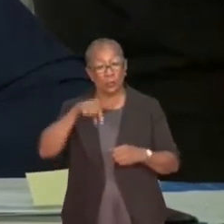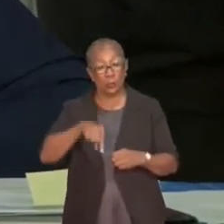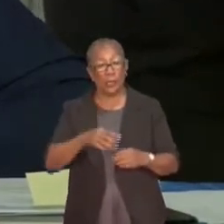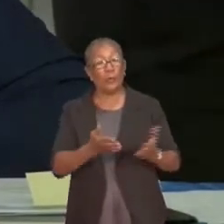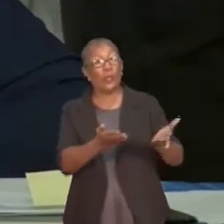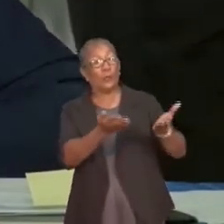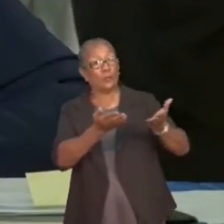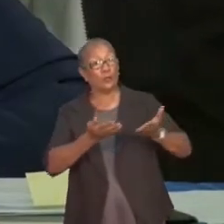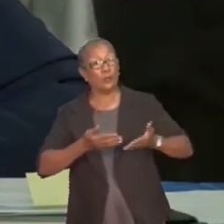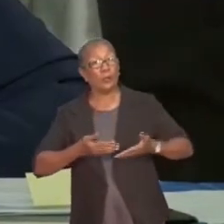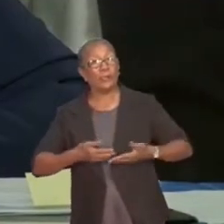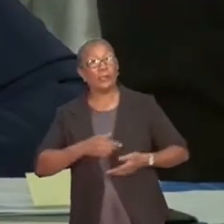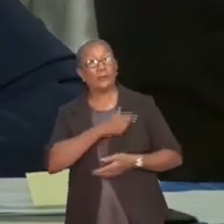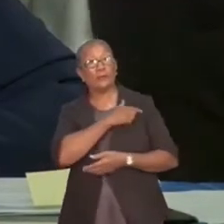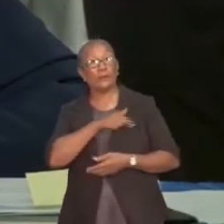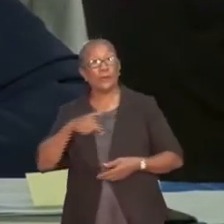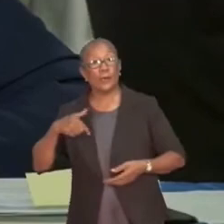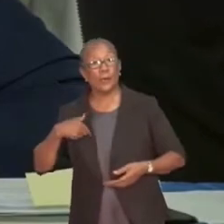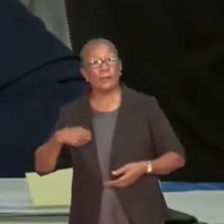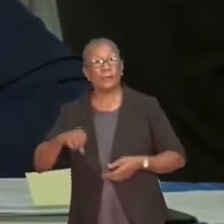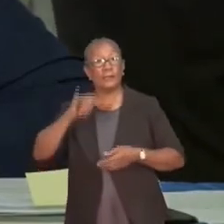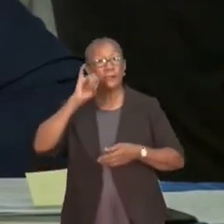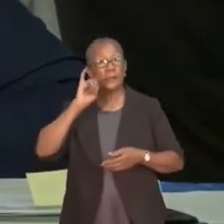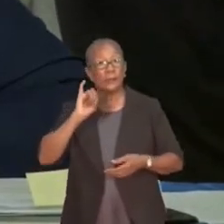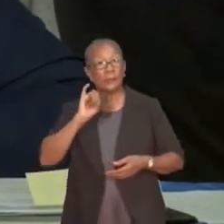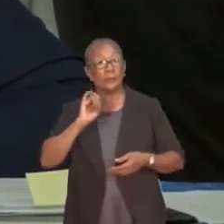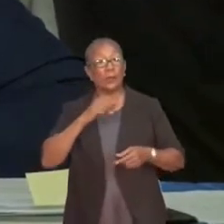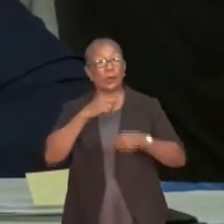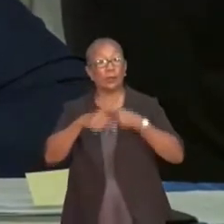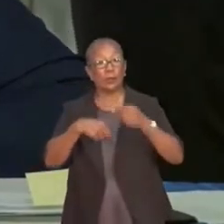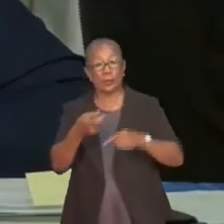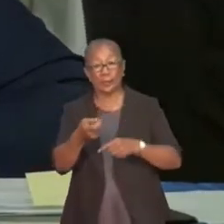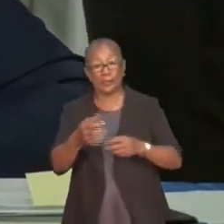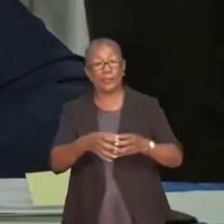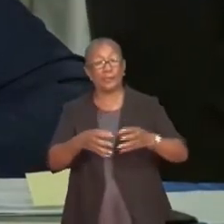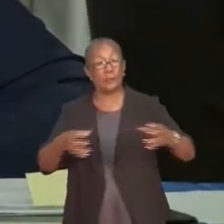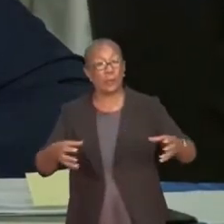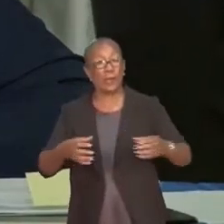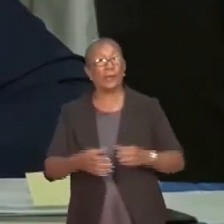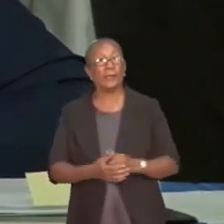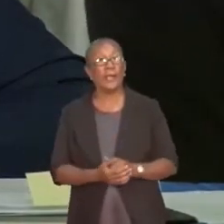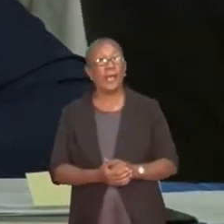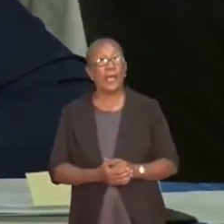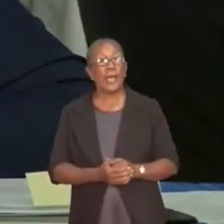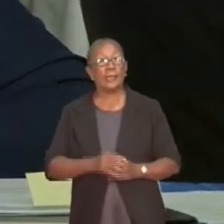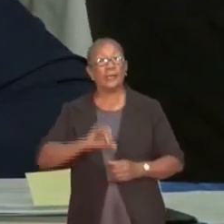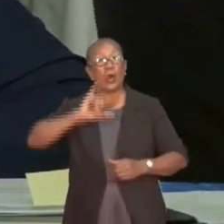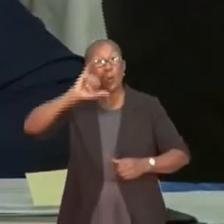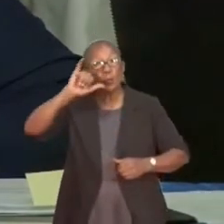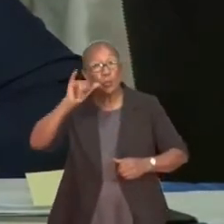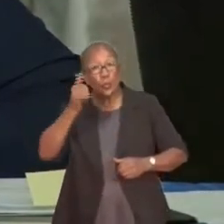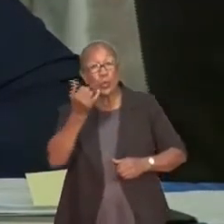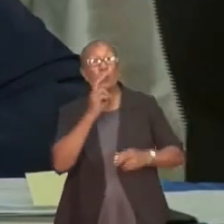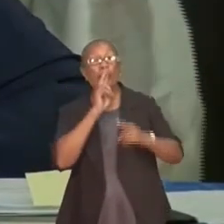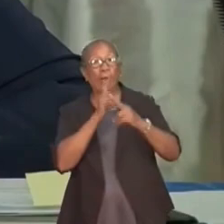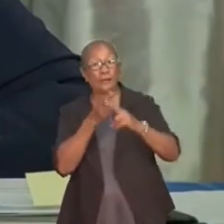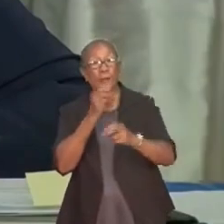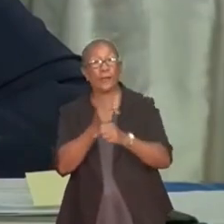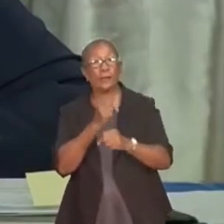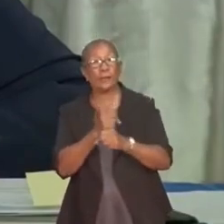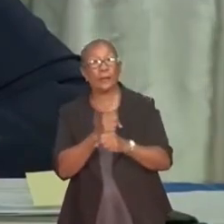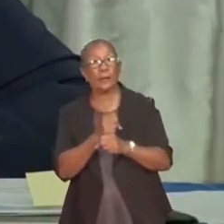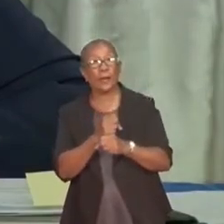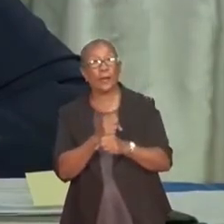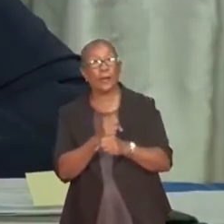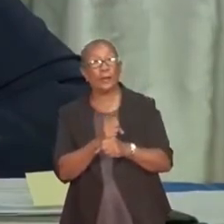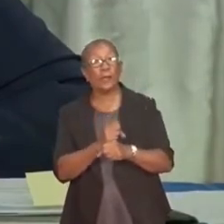gehad van de president van de Islamic Bank. En daar zijn een nieuwe afspraken gemaakt. Daarvoor